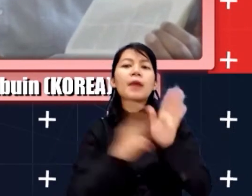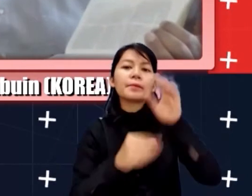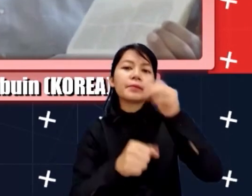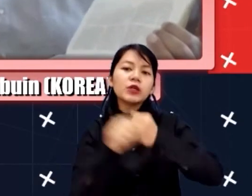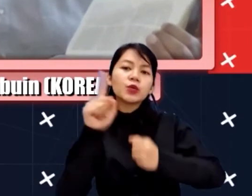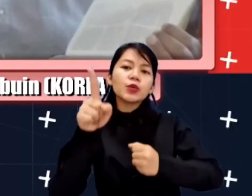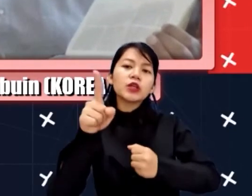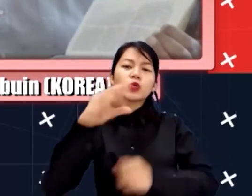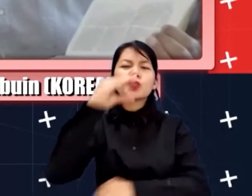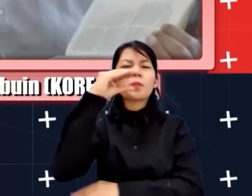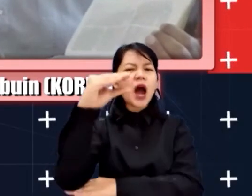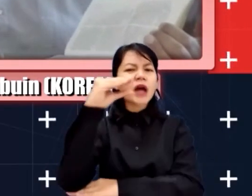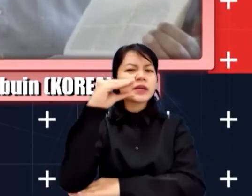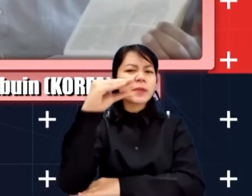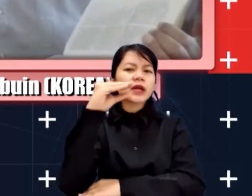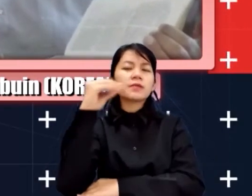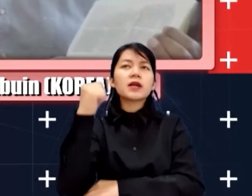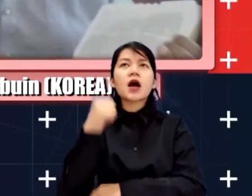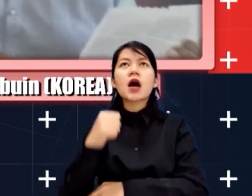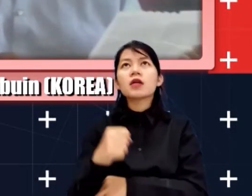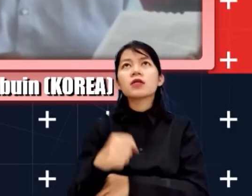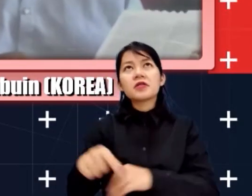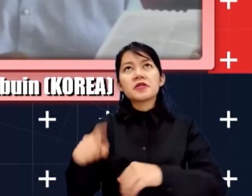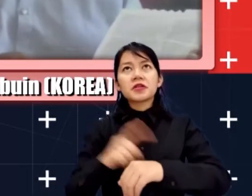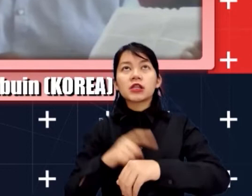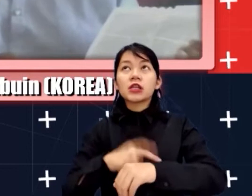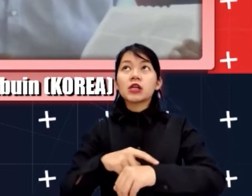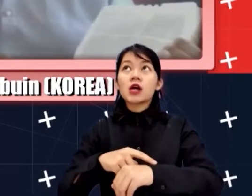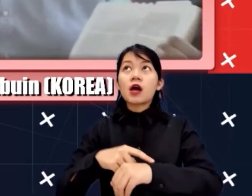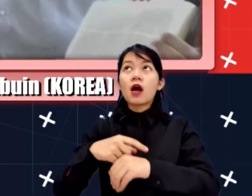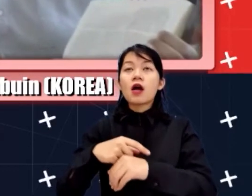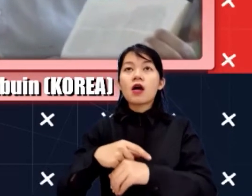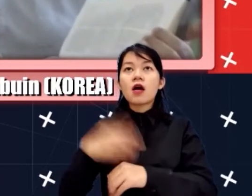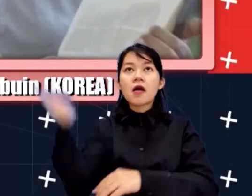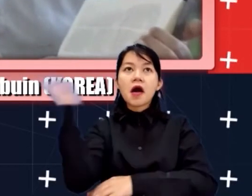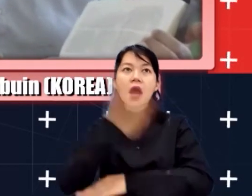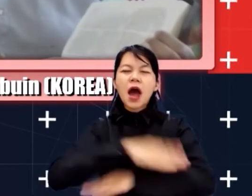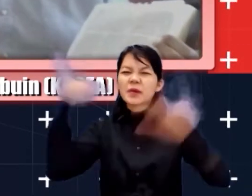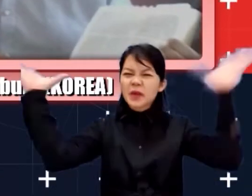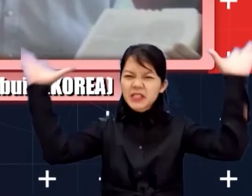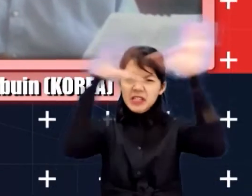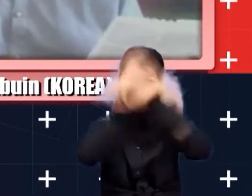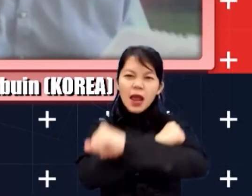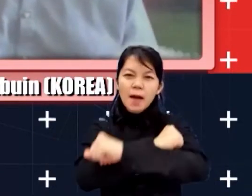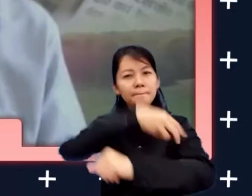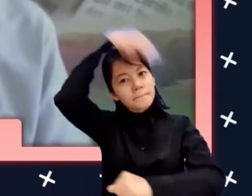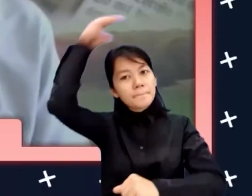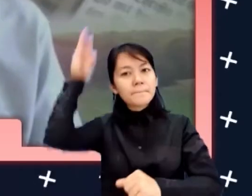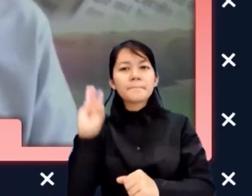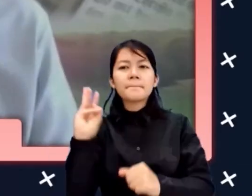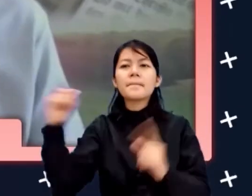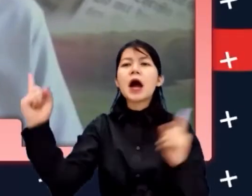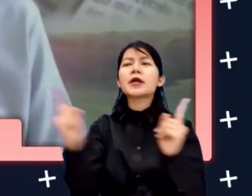gelap, pergilah Maria Magdalena ke kubur itu, dan ia melihat bahwa batu telah diambil dari kubur itu.